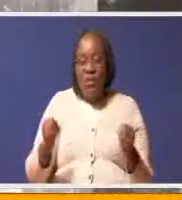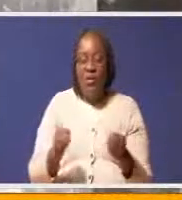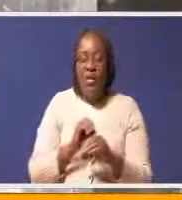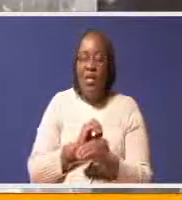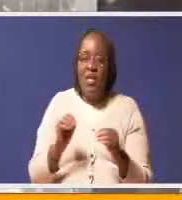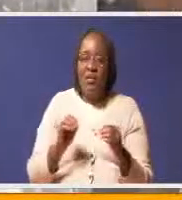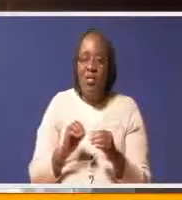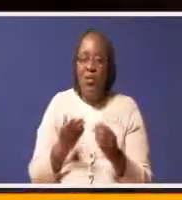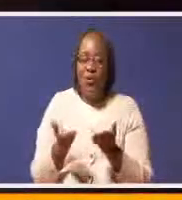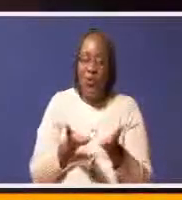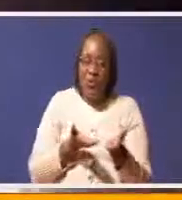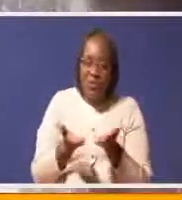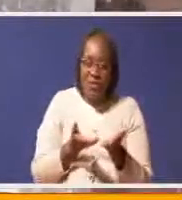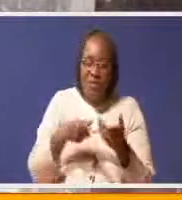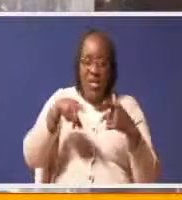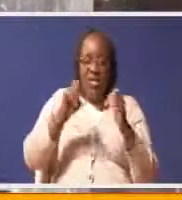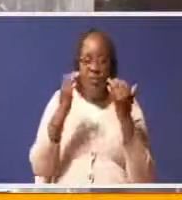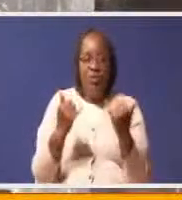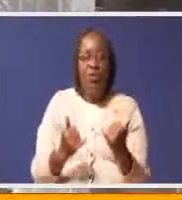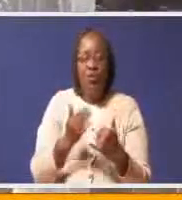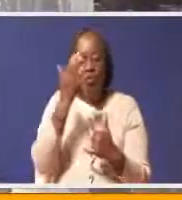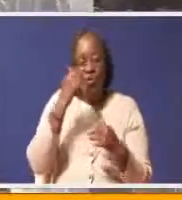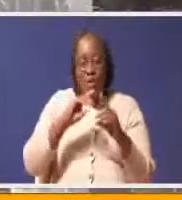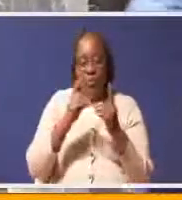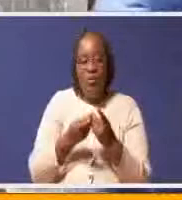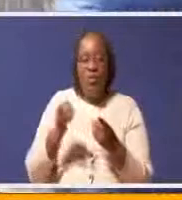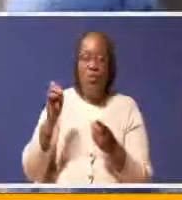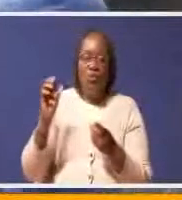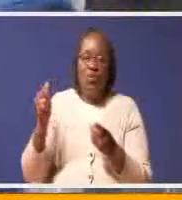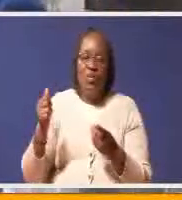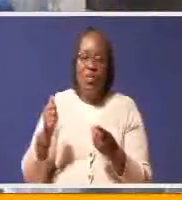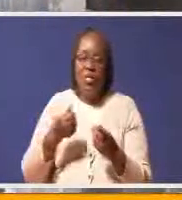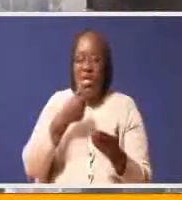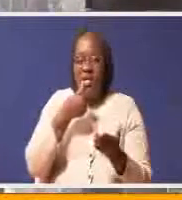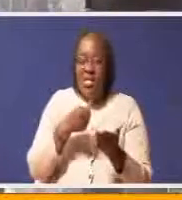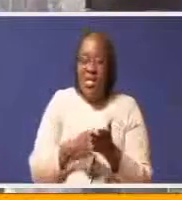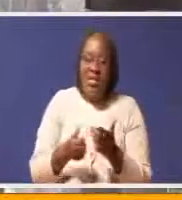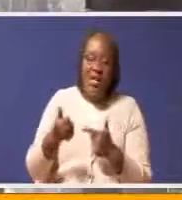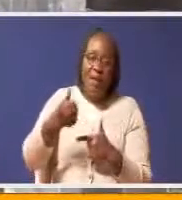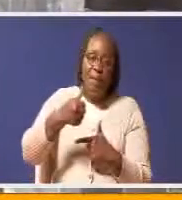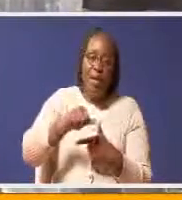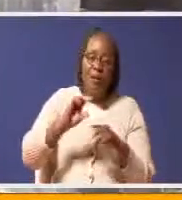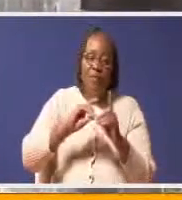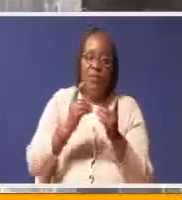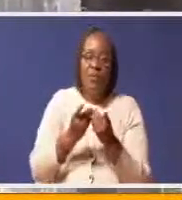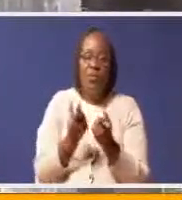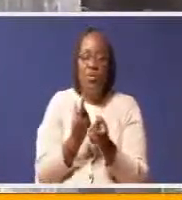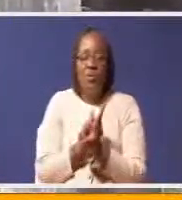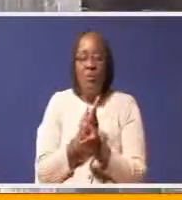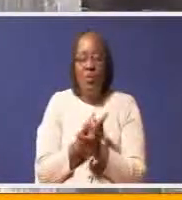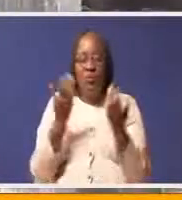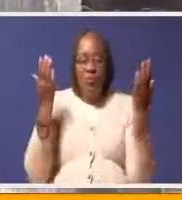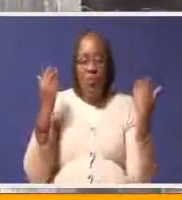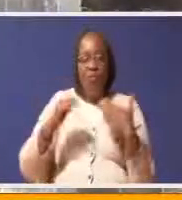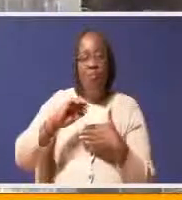Na nani kiure kire kinene kiriwe nikigutumirwa ngiro ECC rutacho kya Baruga ile andikite kumene na ndwangi mwanya mwanya cha thirikali ya county ya